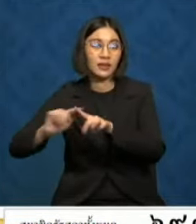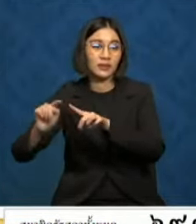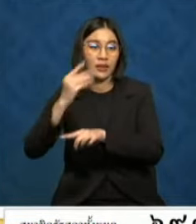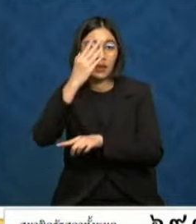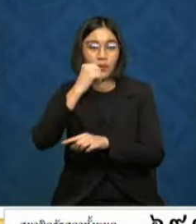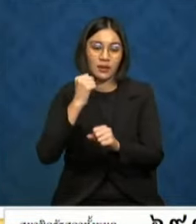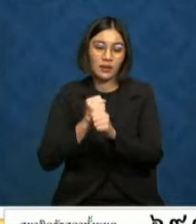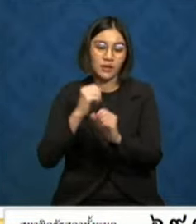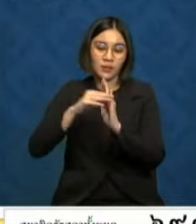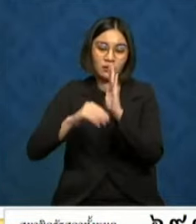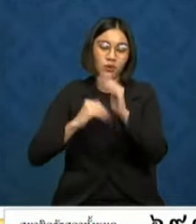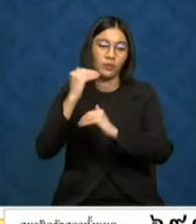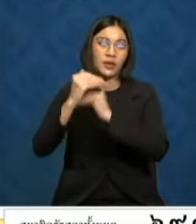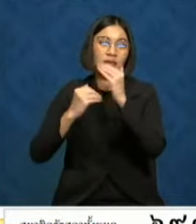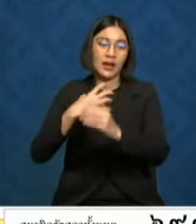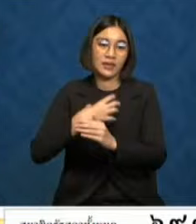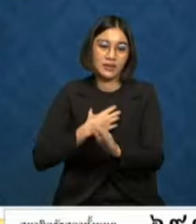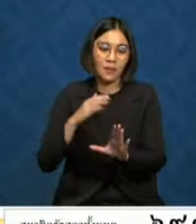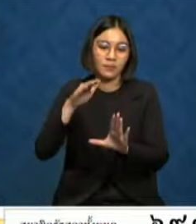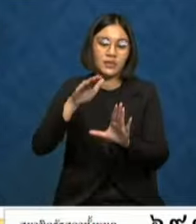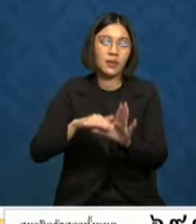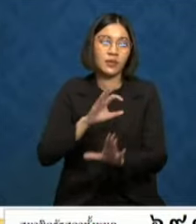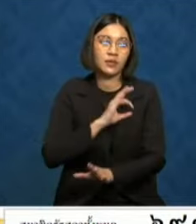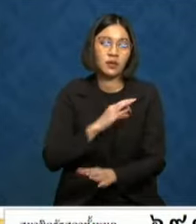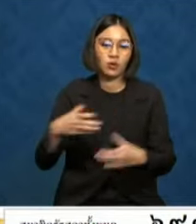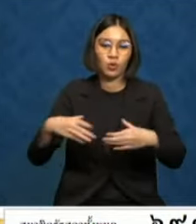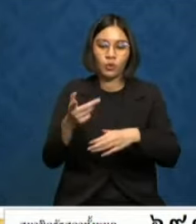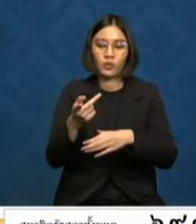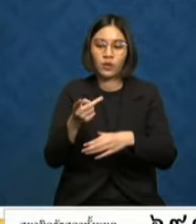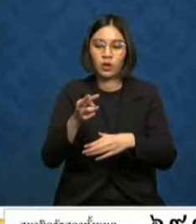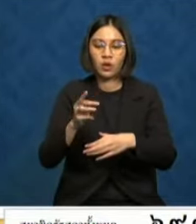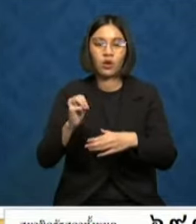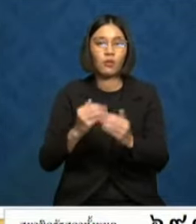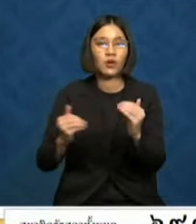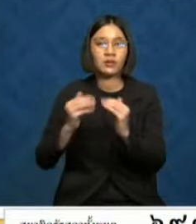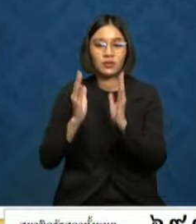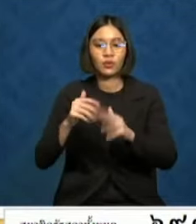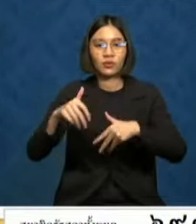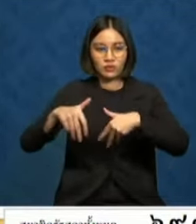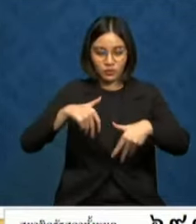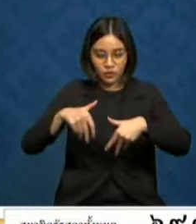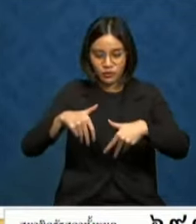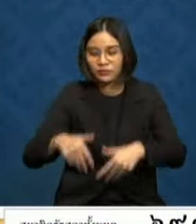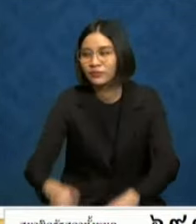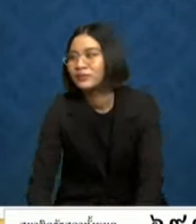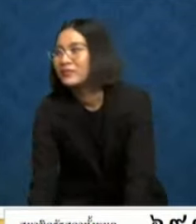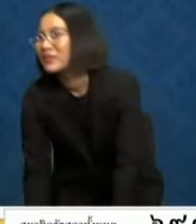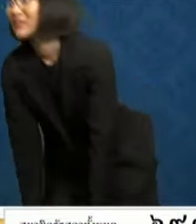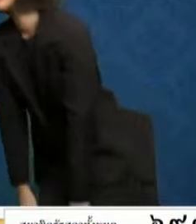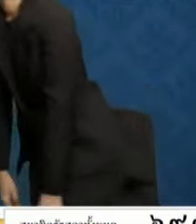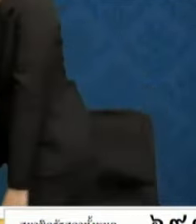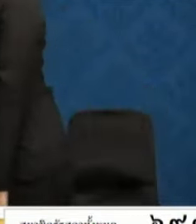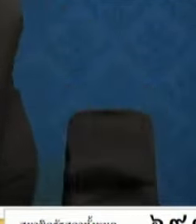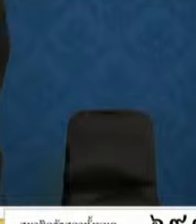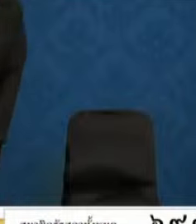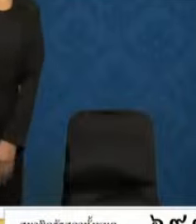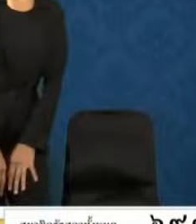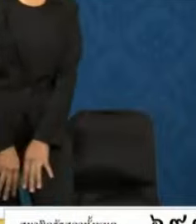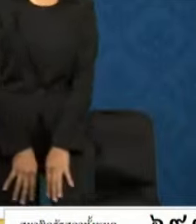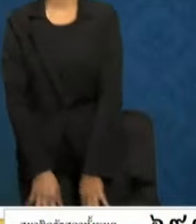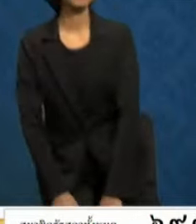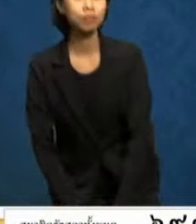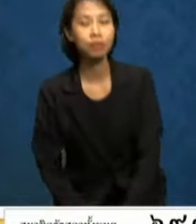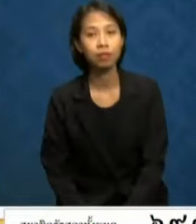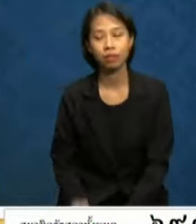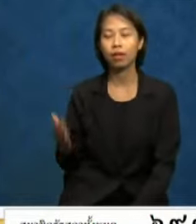การที่จะดำเนินการเพื่อไปเข้าเป็นสมาชิกของคณะมนตรีสิทธิมนุษยชนค่ะสำหรับคำถามของท่านบุญยธิ